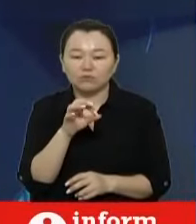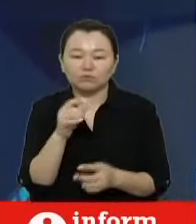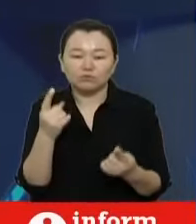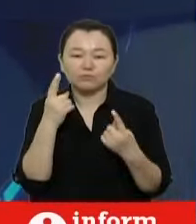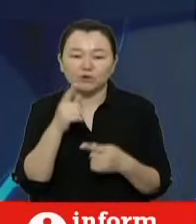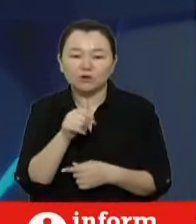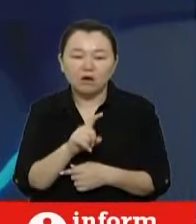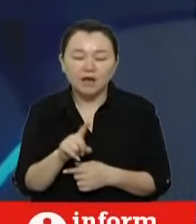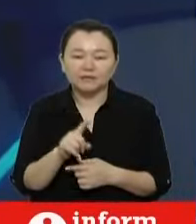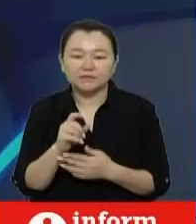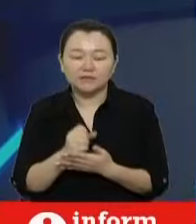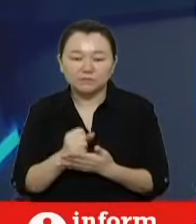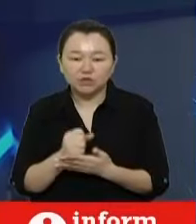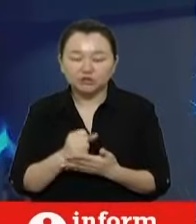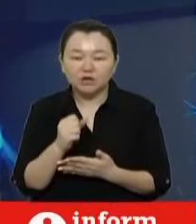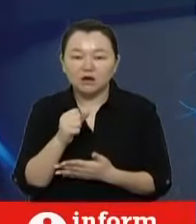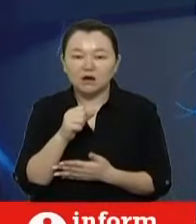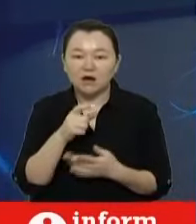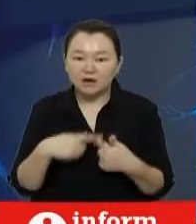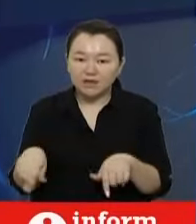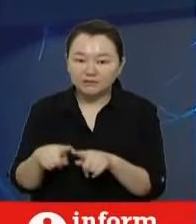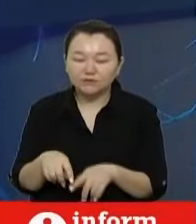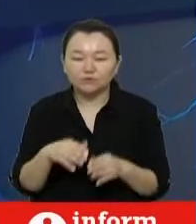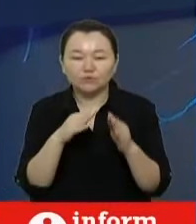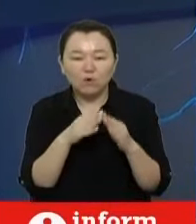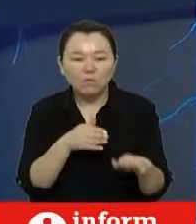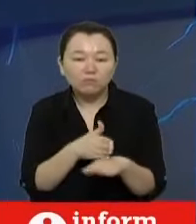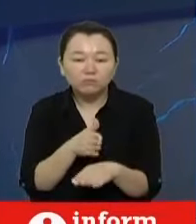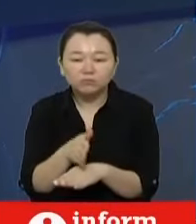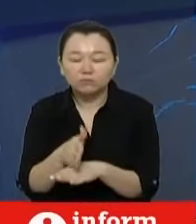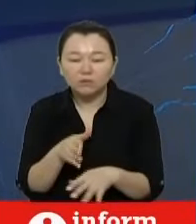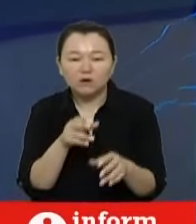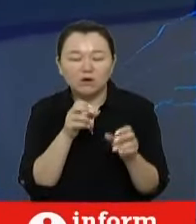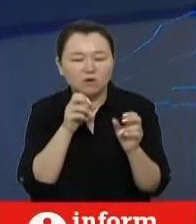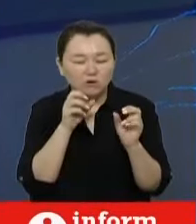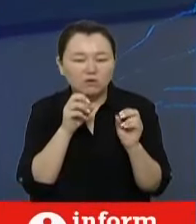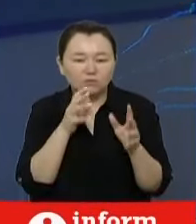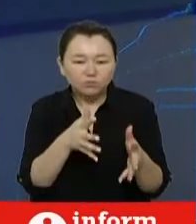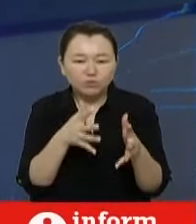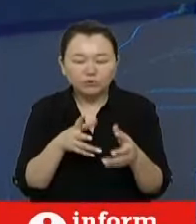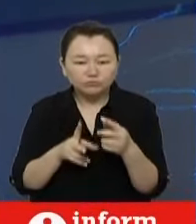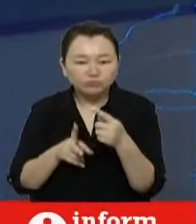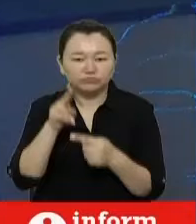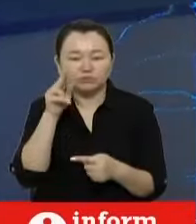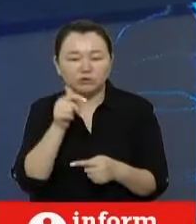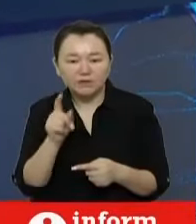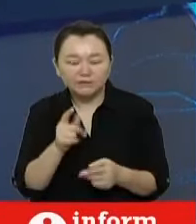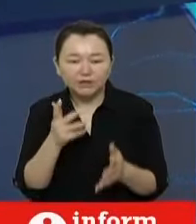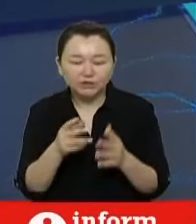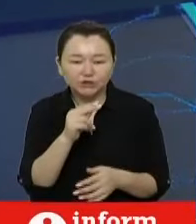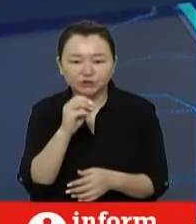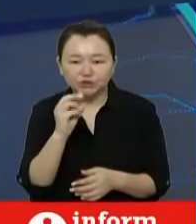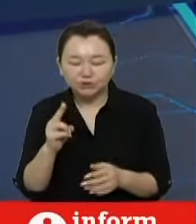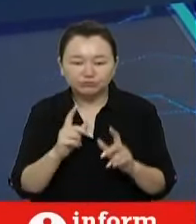крупной газоснабжающей организации, проводят подомовой обход, иногда угрожая отрезать потребителей от газа или выписывают чеки